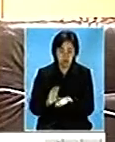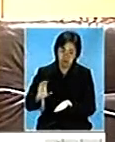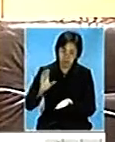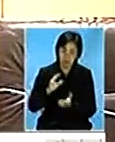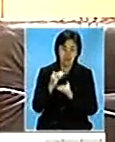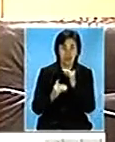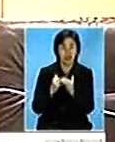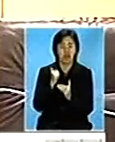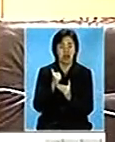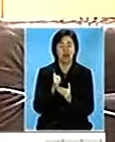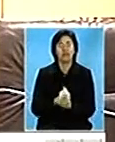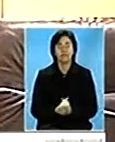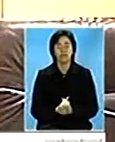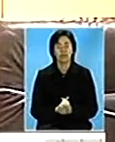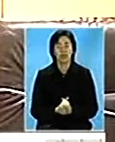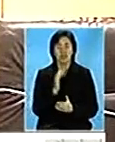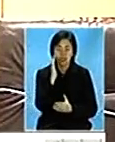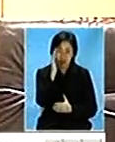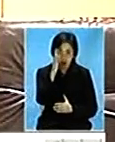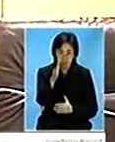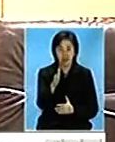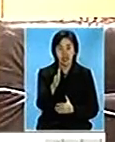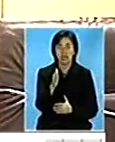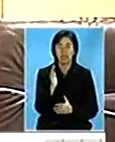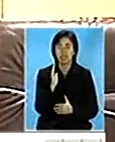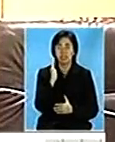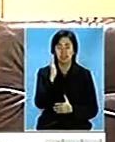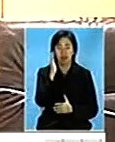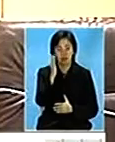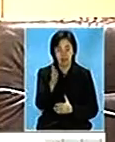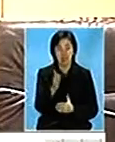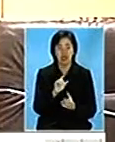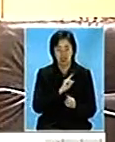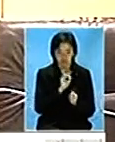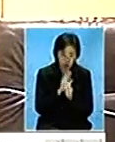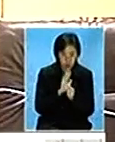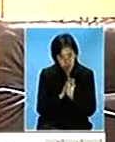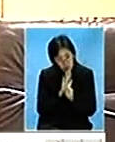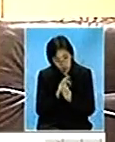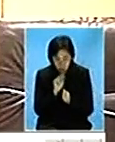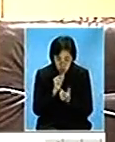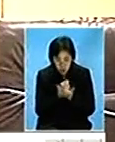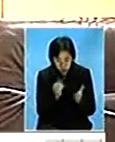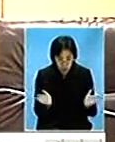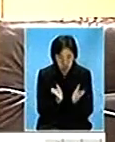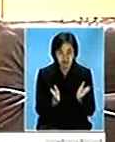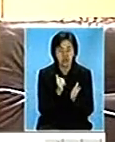พิ่มศักยภาพขึ้นเพื่อจะได้รับการดูแลมากขึ้นนะครับในด้าน